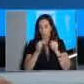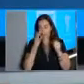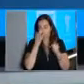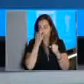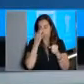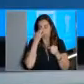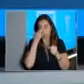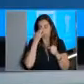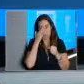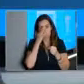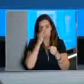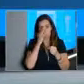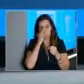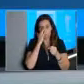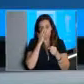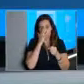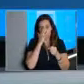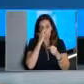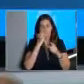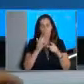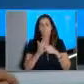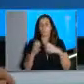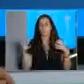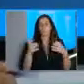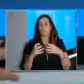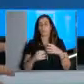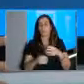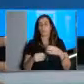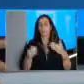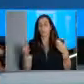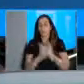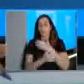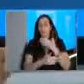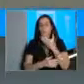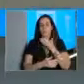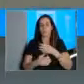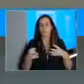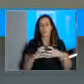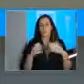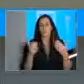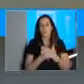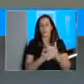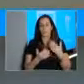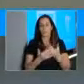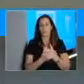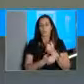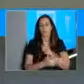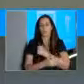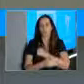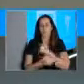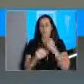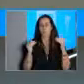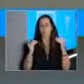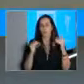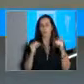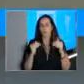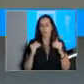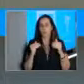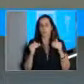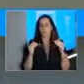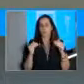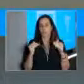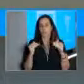בואו נאפשר לרב אורי רגב מתנועת חדוש. חידוש. חידוש. חידוש לחופש דת ושוויון. לחופש